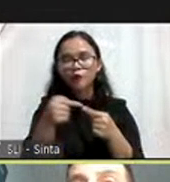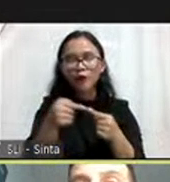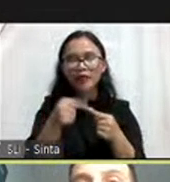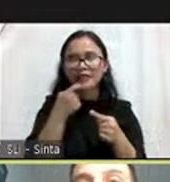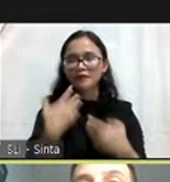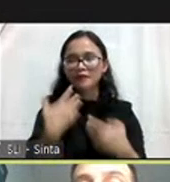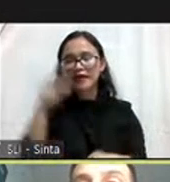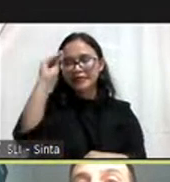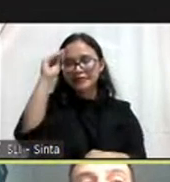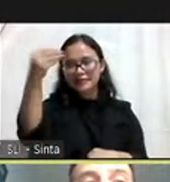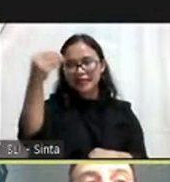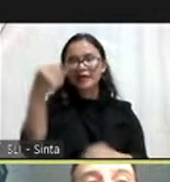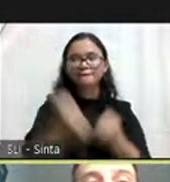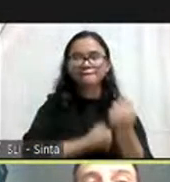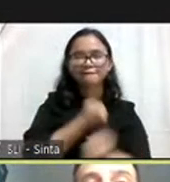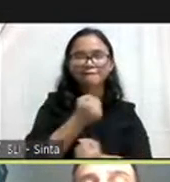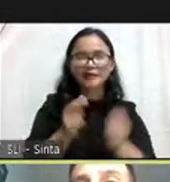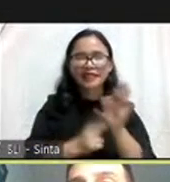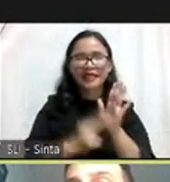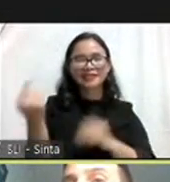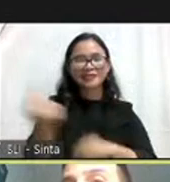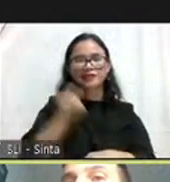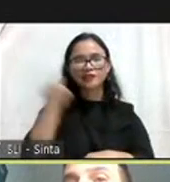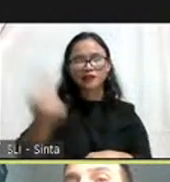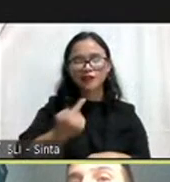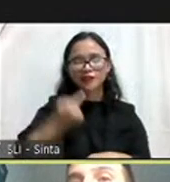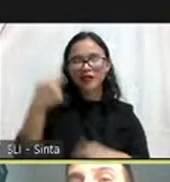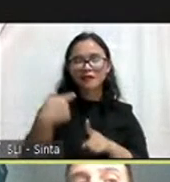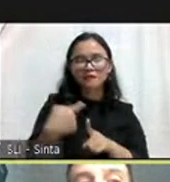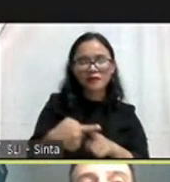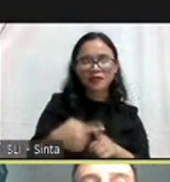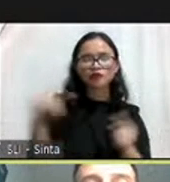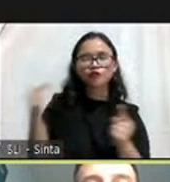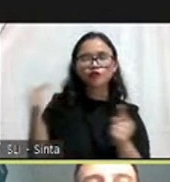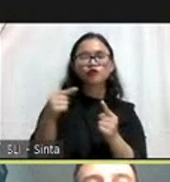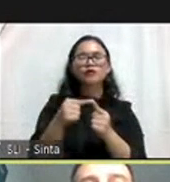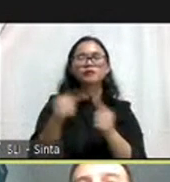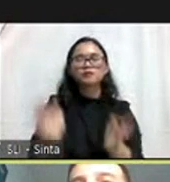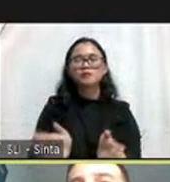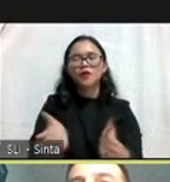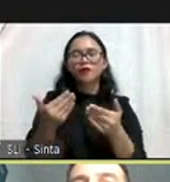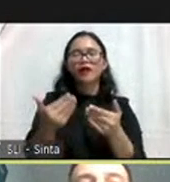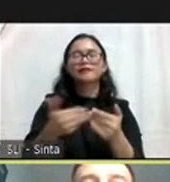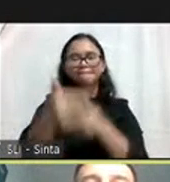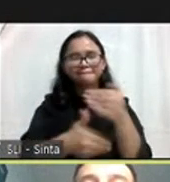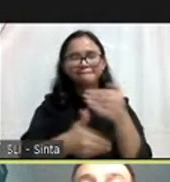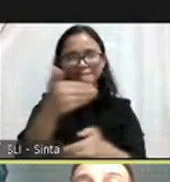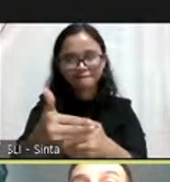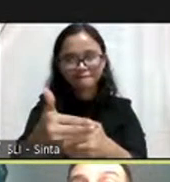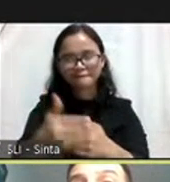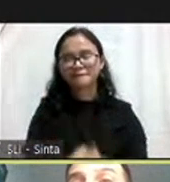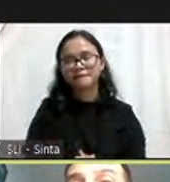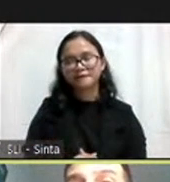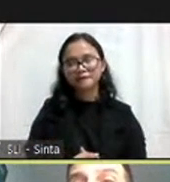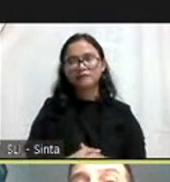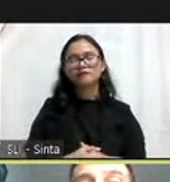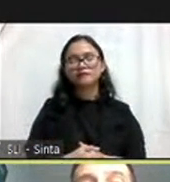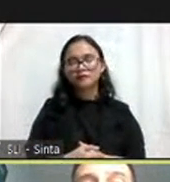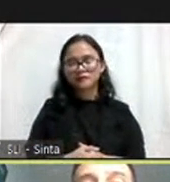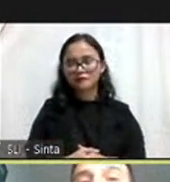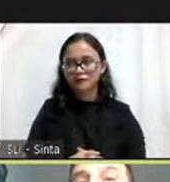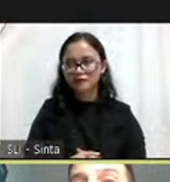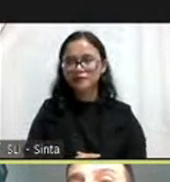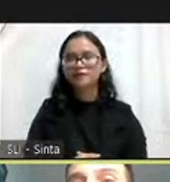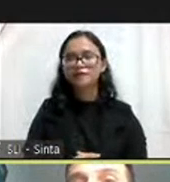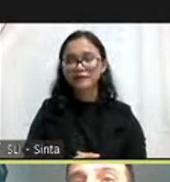nasional dengan eh tujuan pembangunan berkelanjutan itulah mengapa dari situ Ini